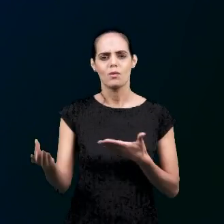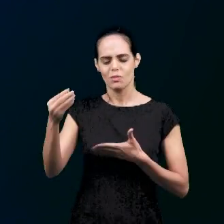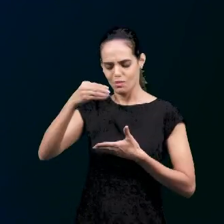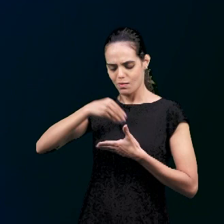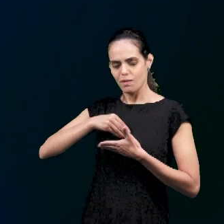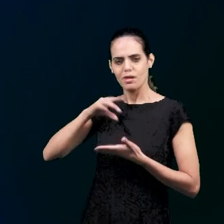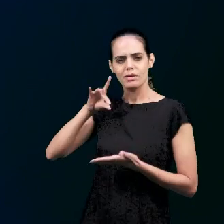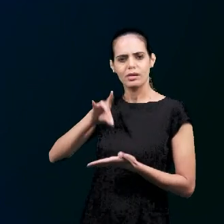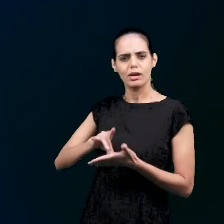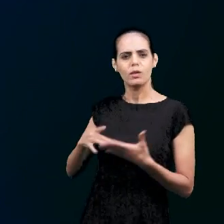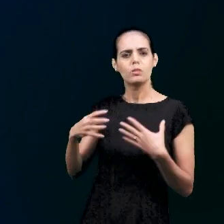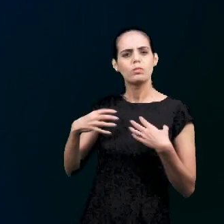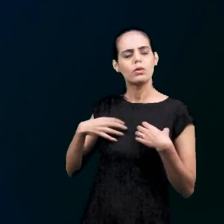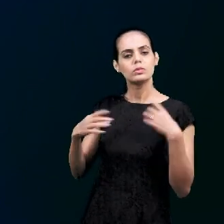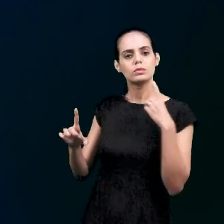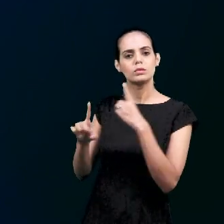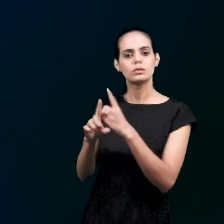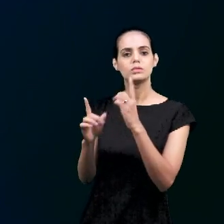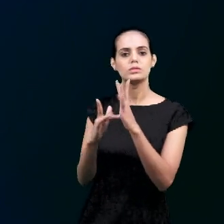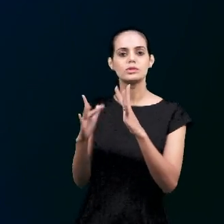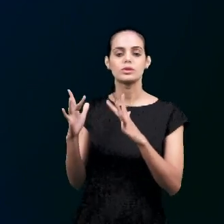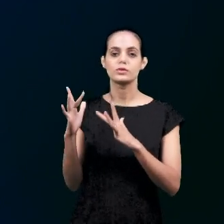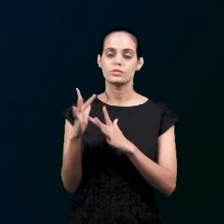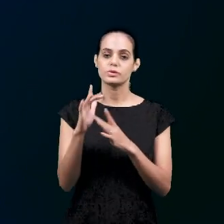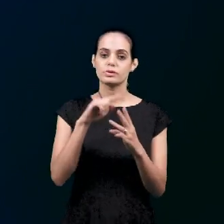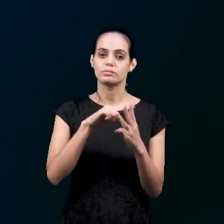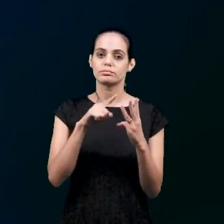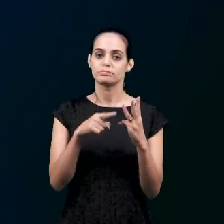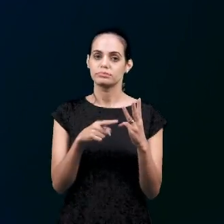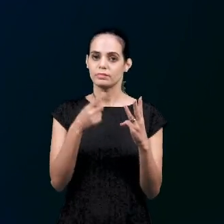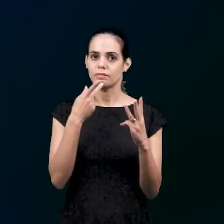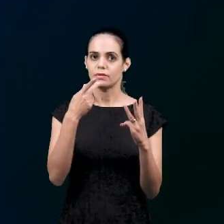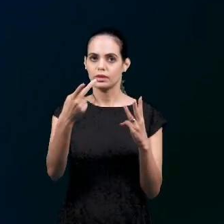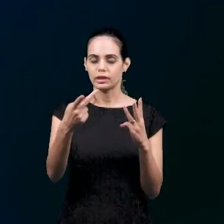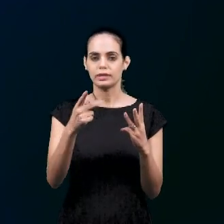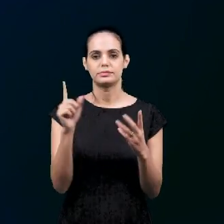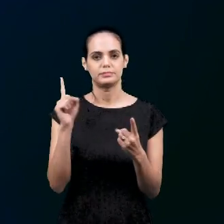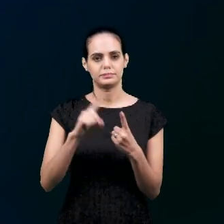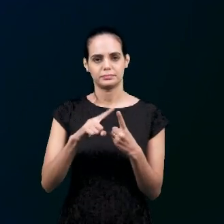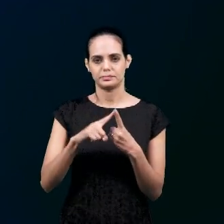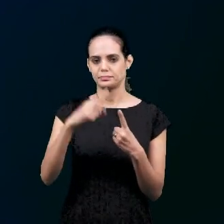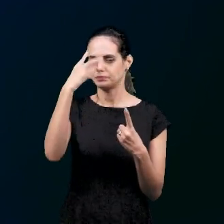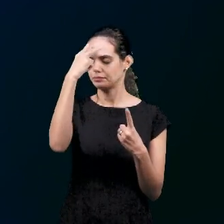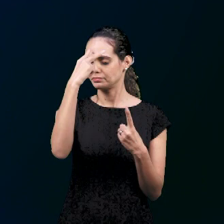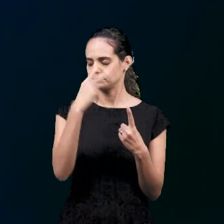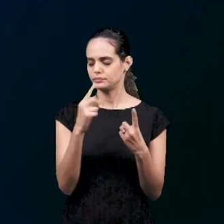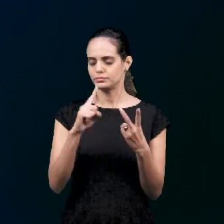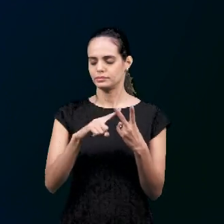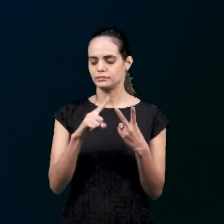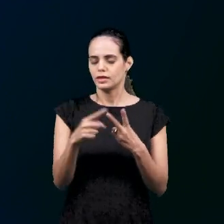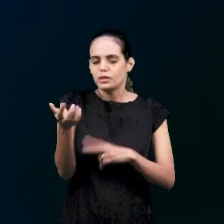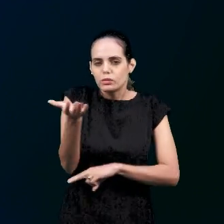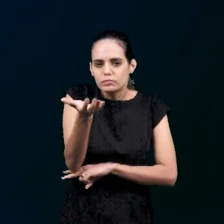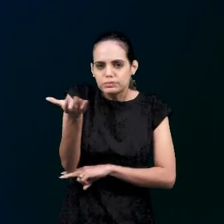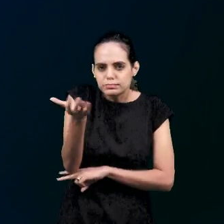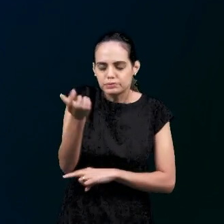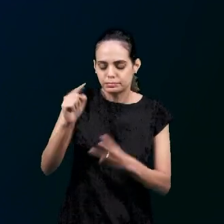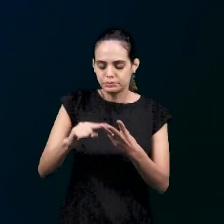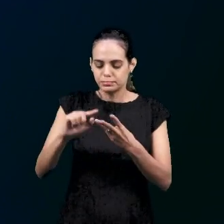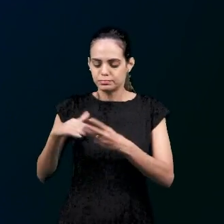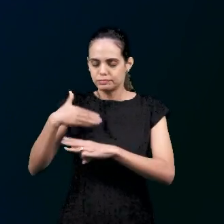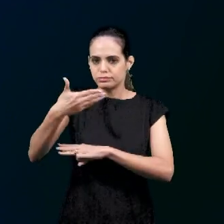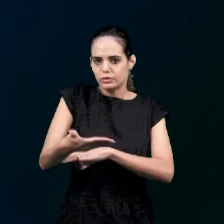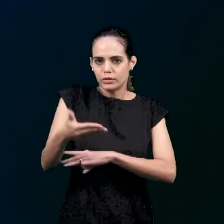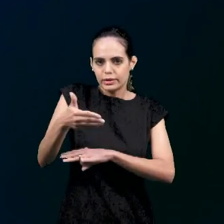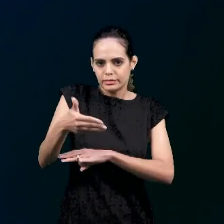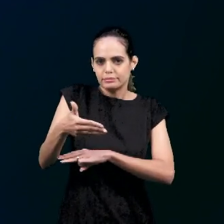été la réelle situation de Bartimée au moment de la rencontre avec le Seigneur Jésus? Citez 3 situations. La situation de Bartimée